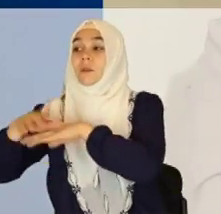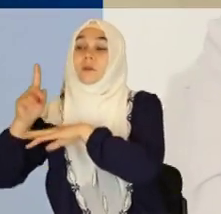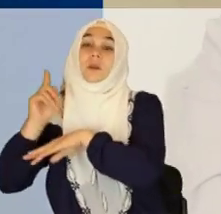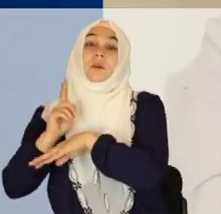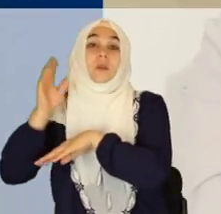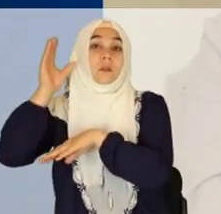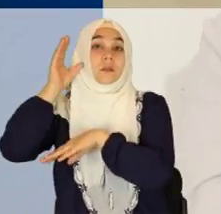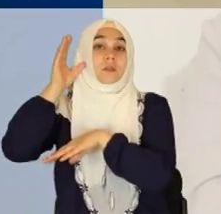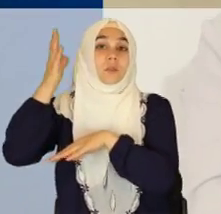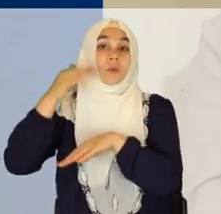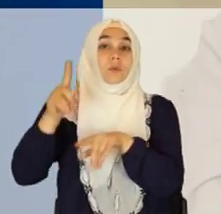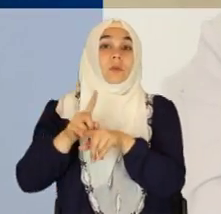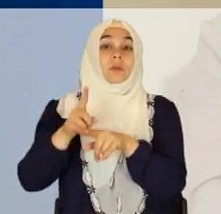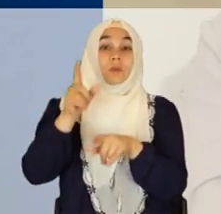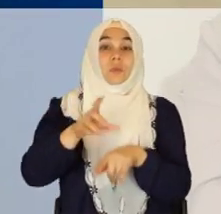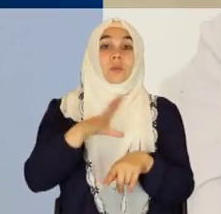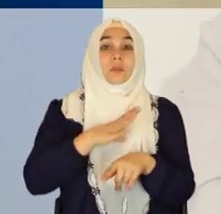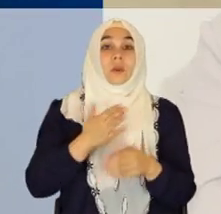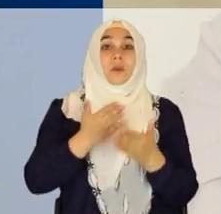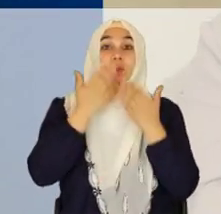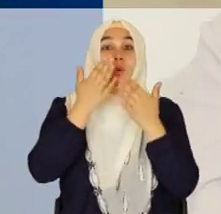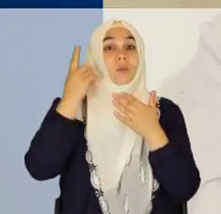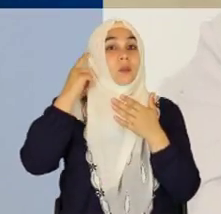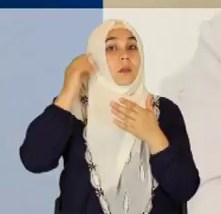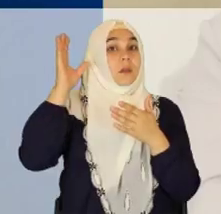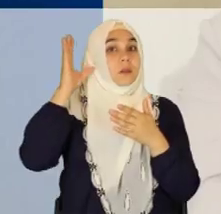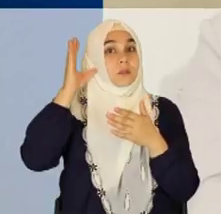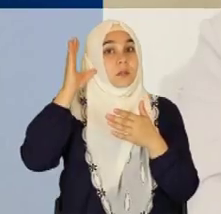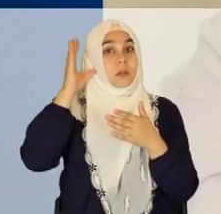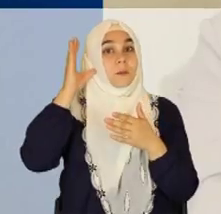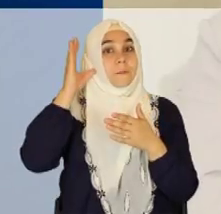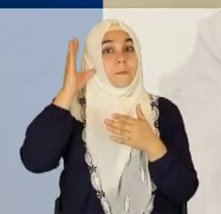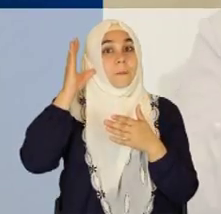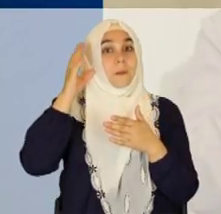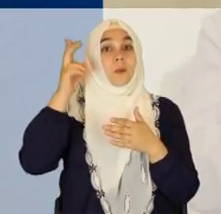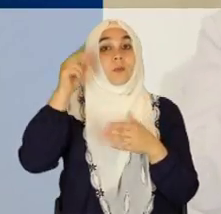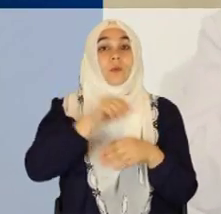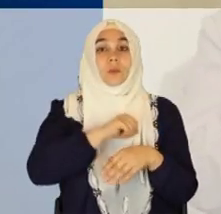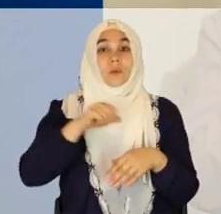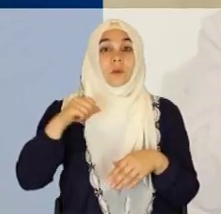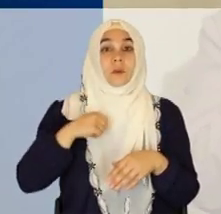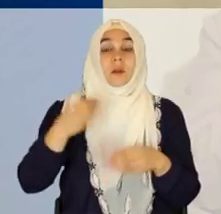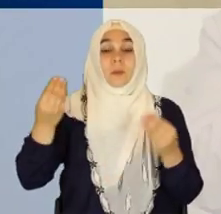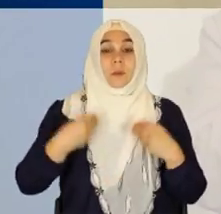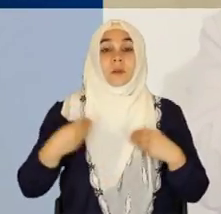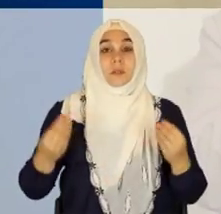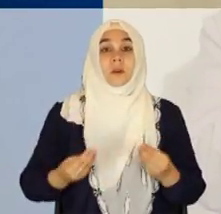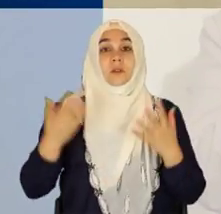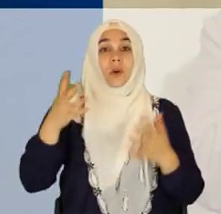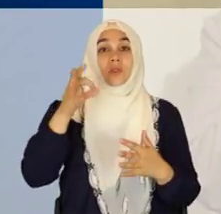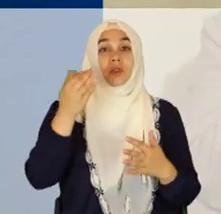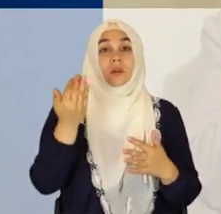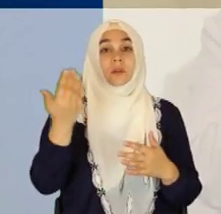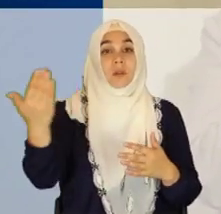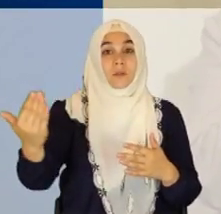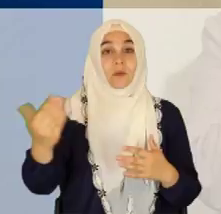ekan, haligi odamning duosini eshitar ekan. Ey Alloh, menga xayr ehson bergan